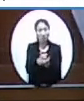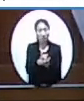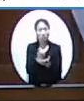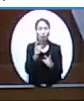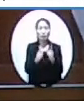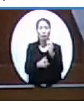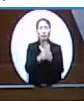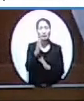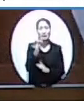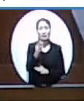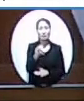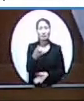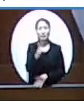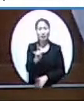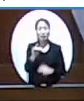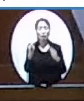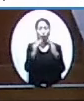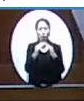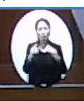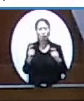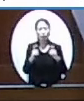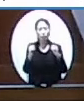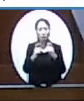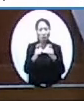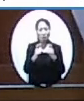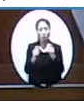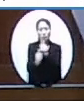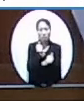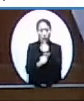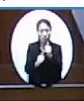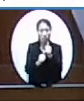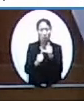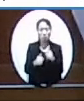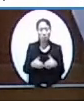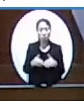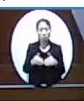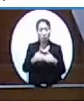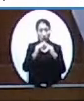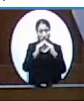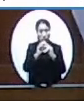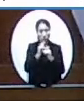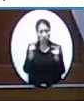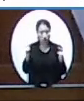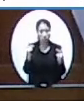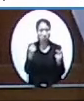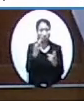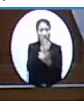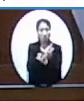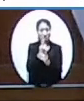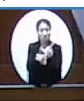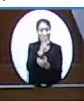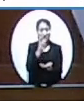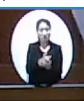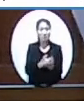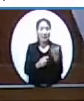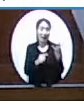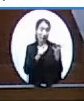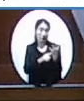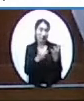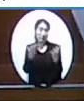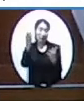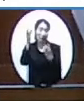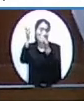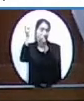안동시 임대주택 분쟁조정위원회 설치 및 운영조례 일부 개정조례안 등 4건은 상위